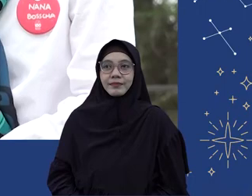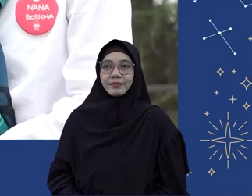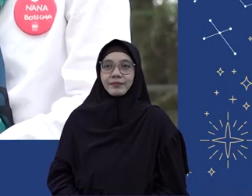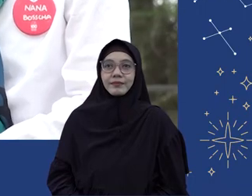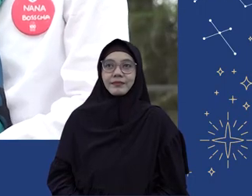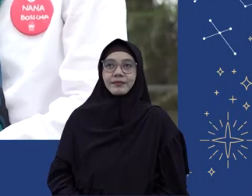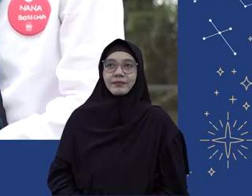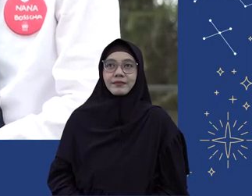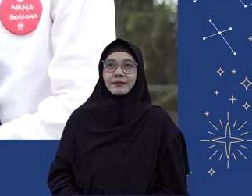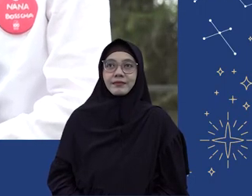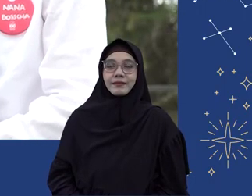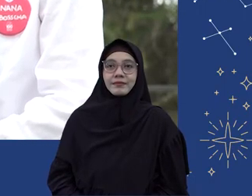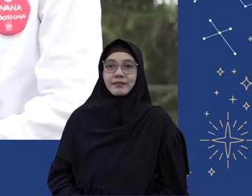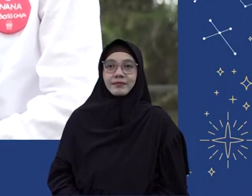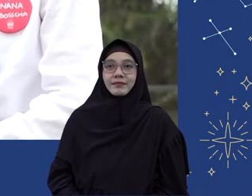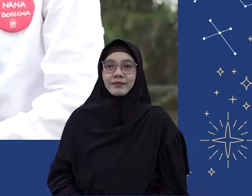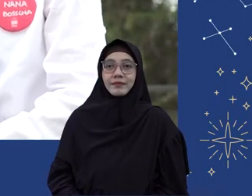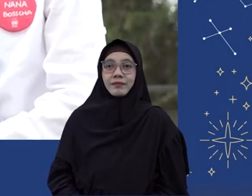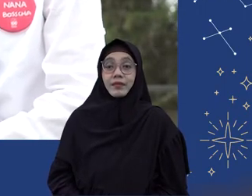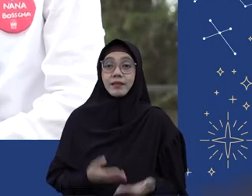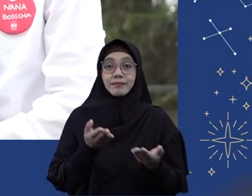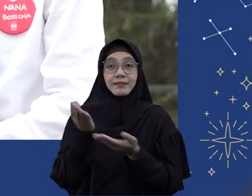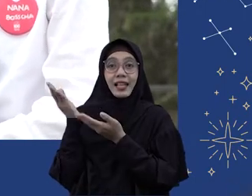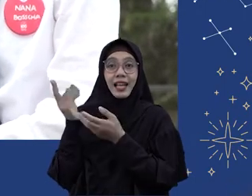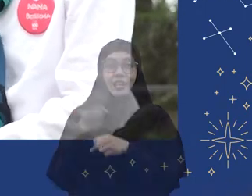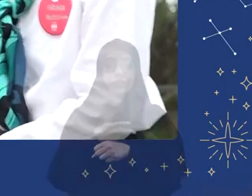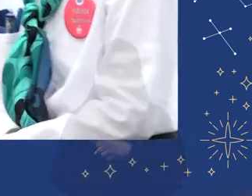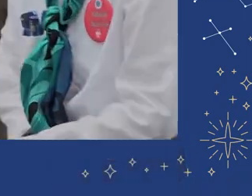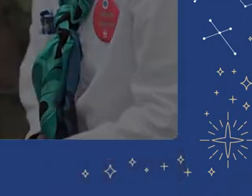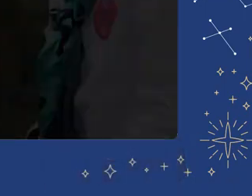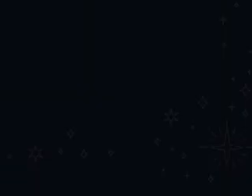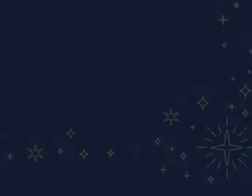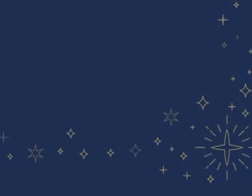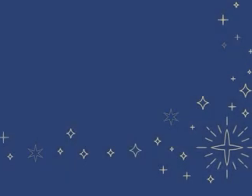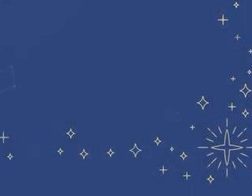Profesor Edward Van Devil dari University of Amsterdam